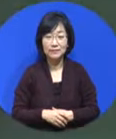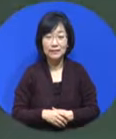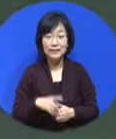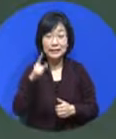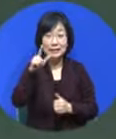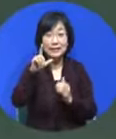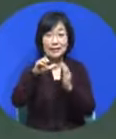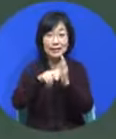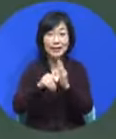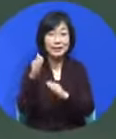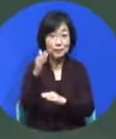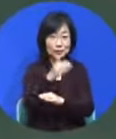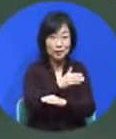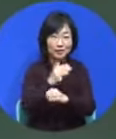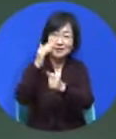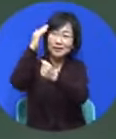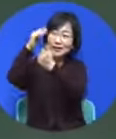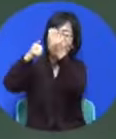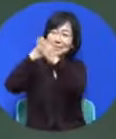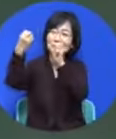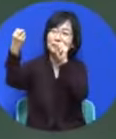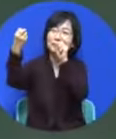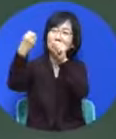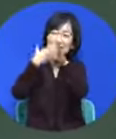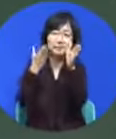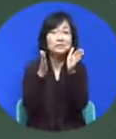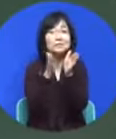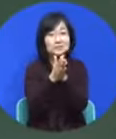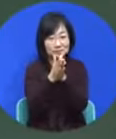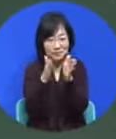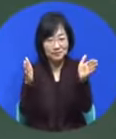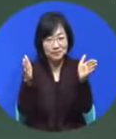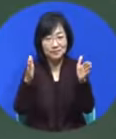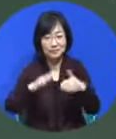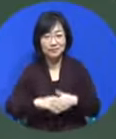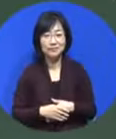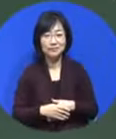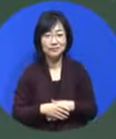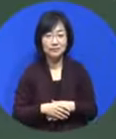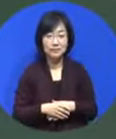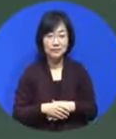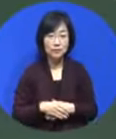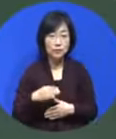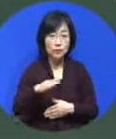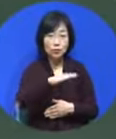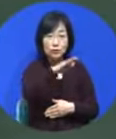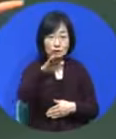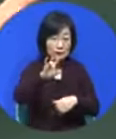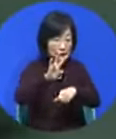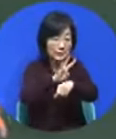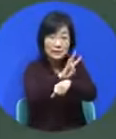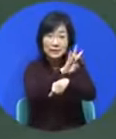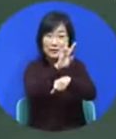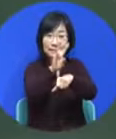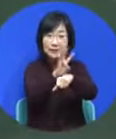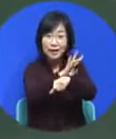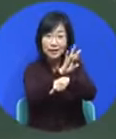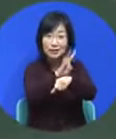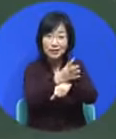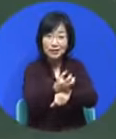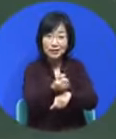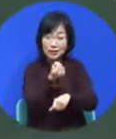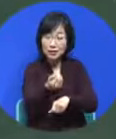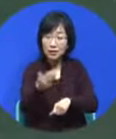뭡니까 하나님의 응답 옵니다 우리는 2밖에 없지만 하나님은 그걸 넘어서는